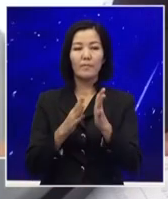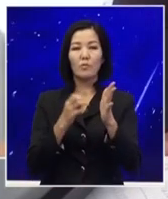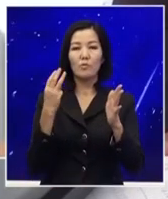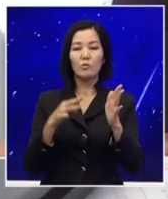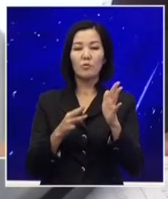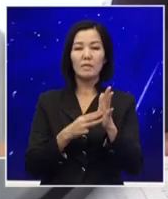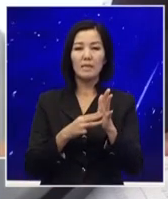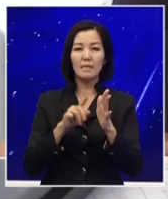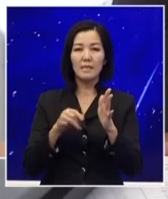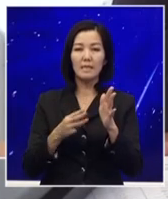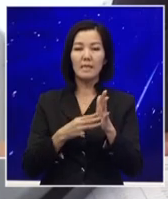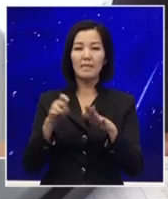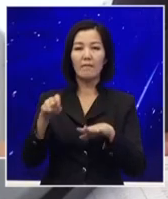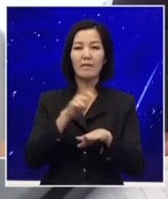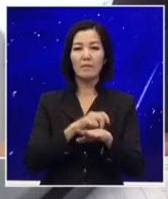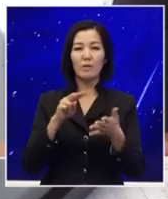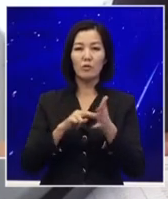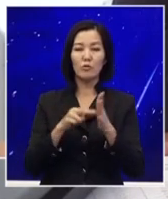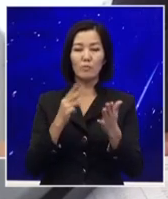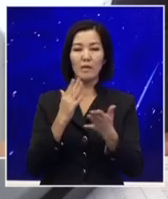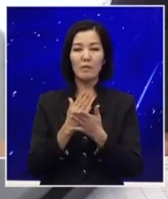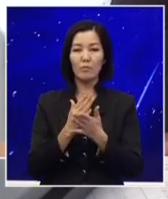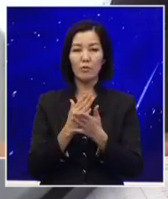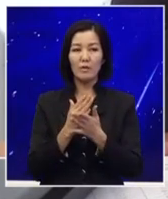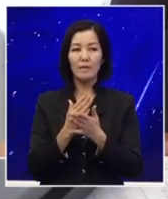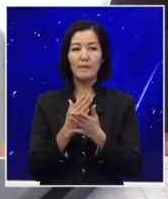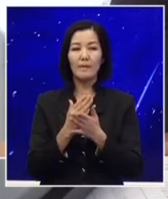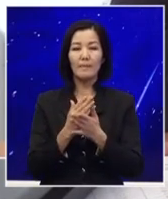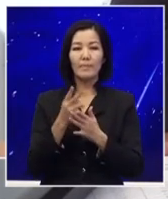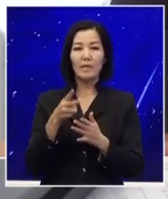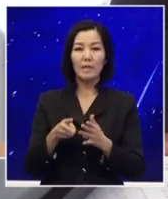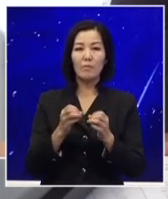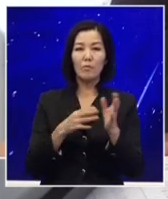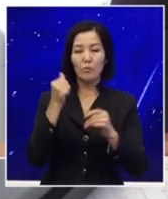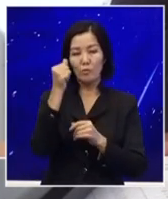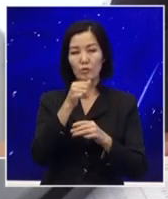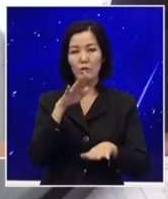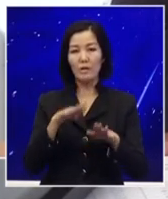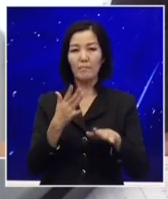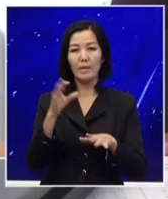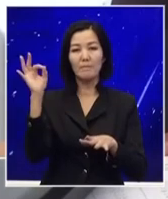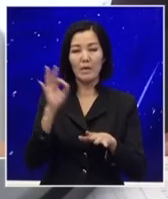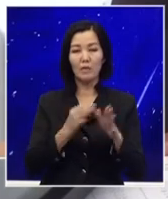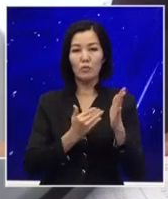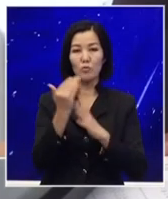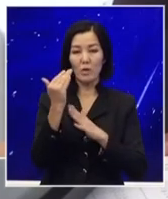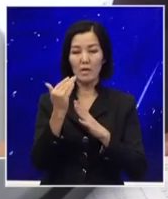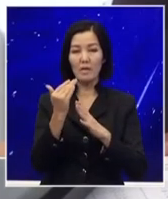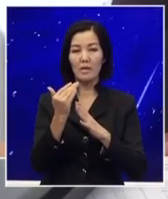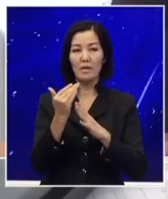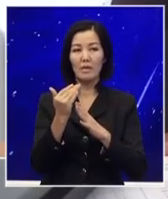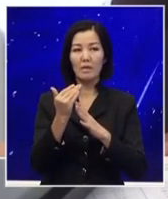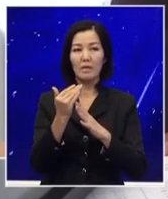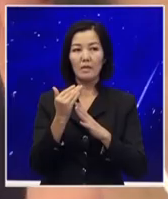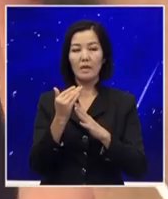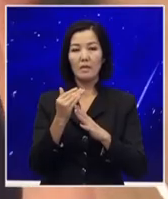938-де 8 шаршы метр тұрғын үй қолданысқа беру жоспарланып отыр. Ол 2009 жылға салыстырғанда 5%-ға жоғары. Жеке